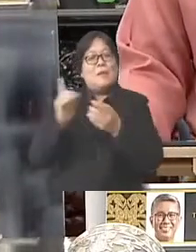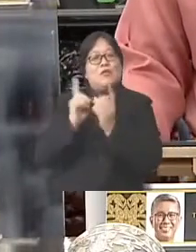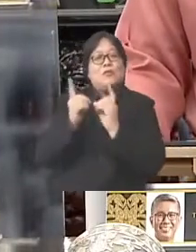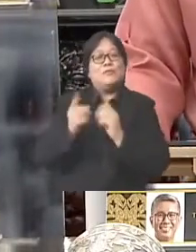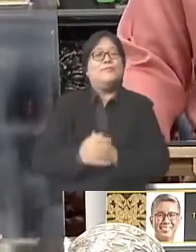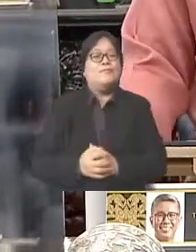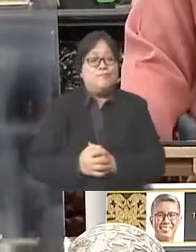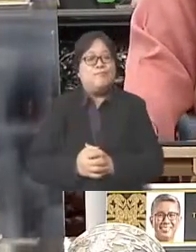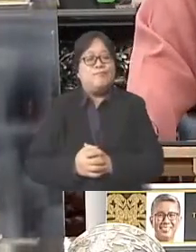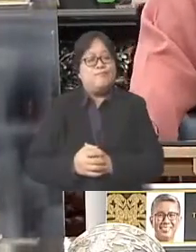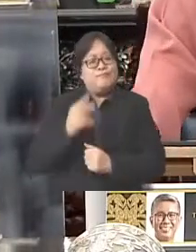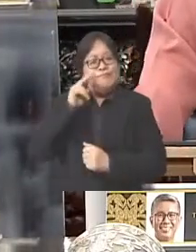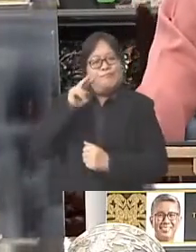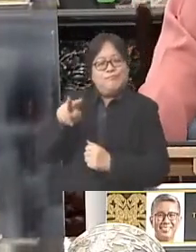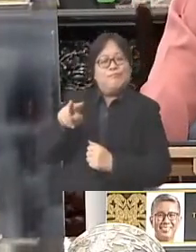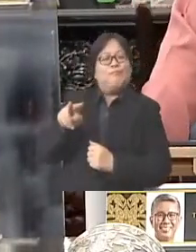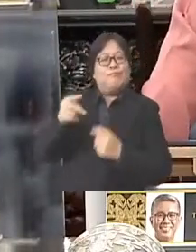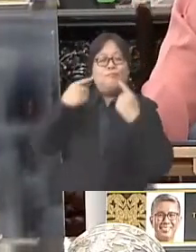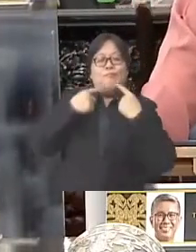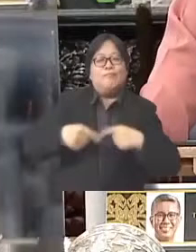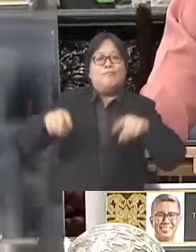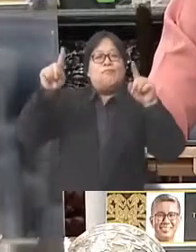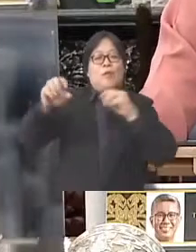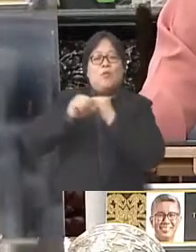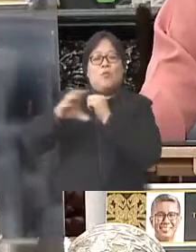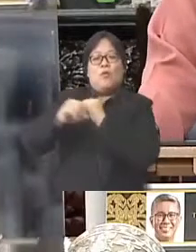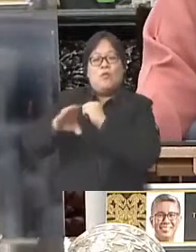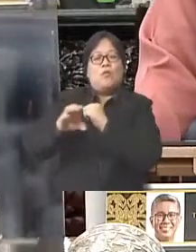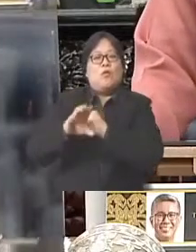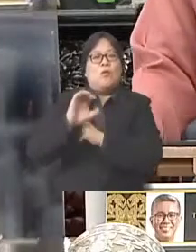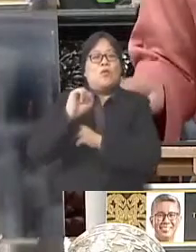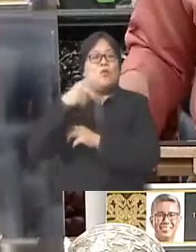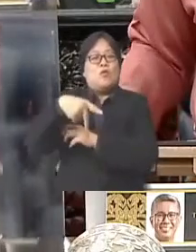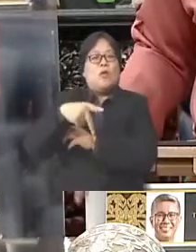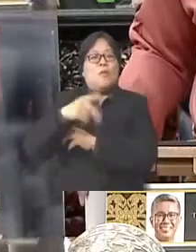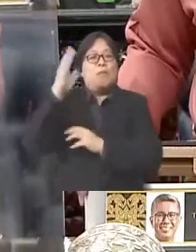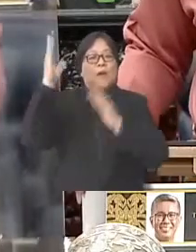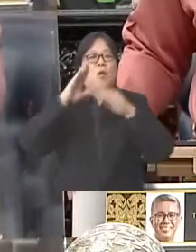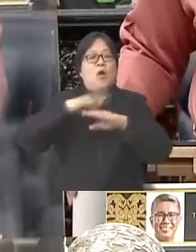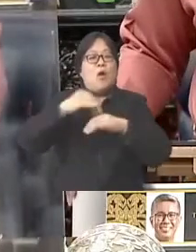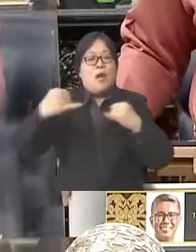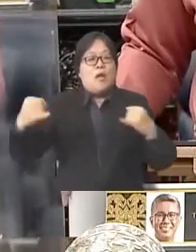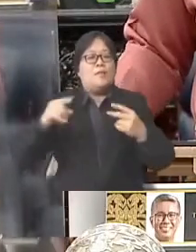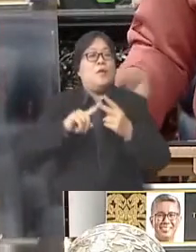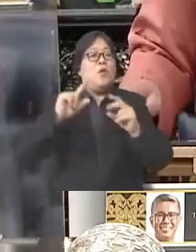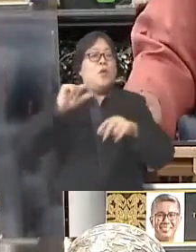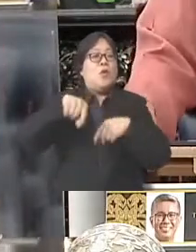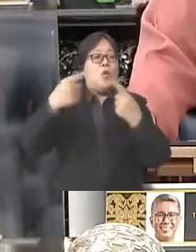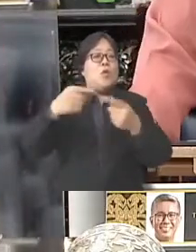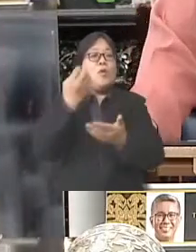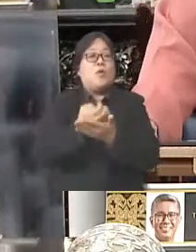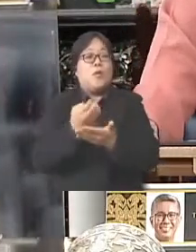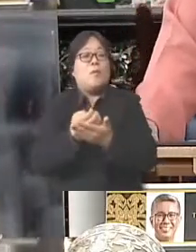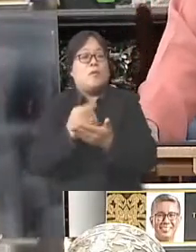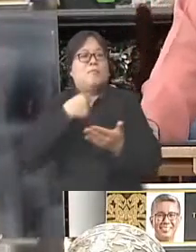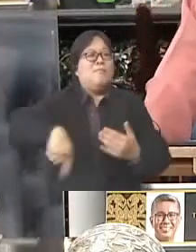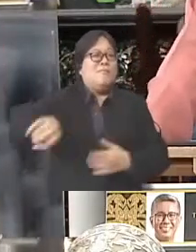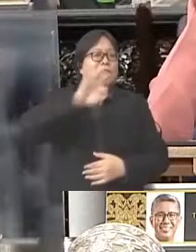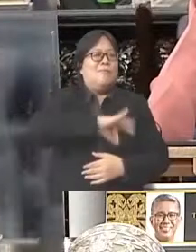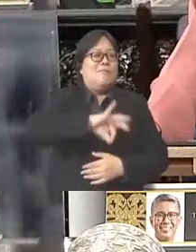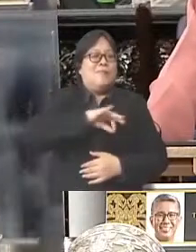hikmah digital melihat kepada kejayaan kemping shortnesia online dan goi comments on boding yang telah manfaat